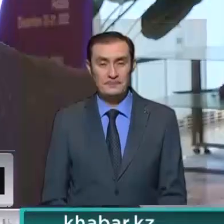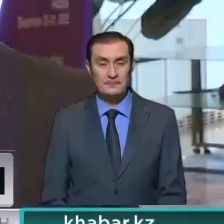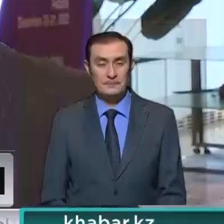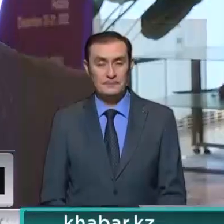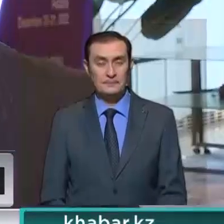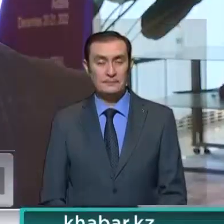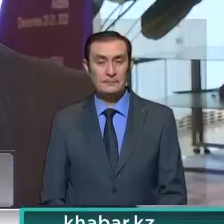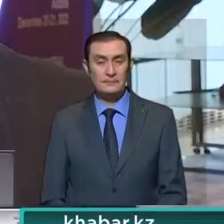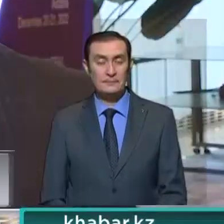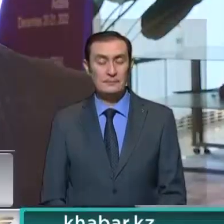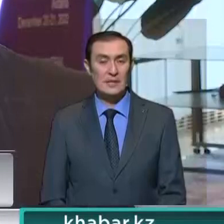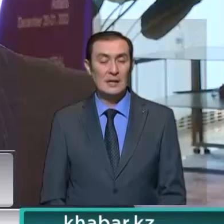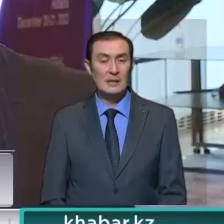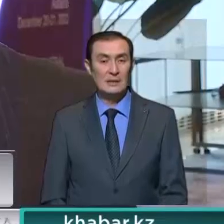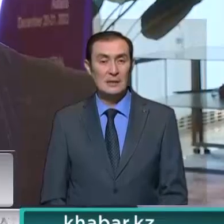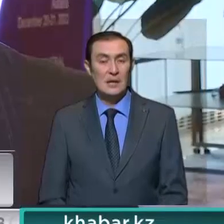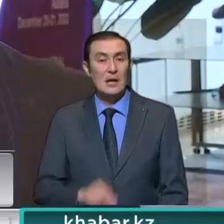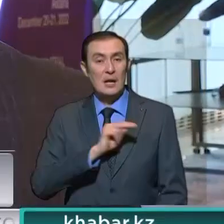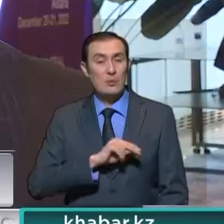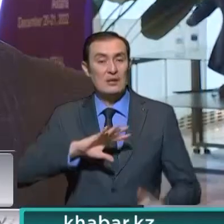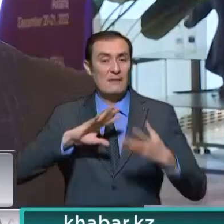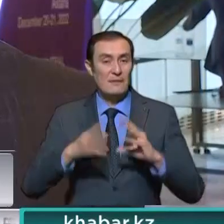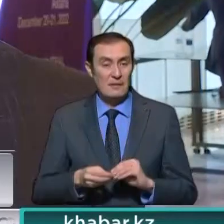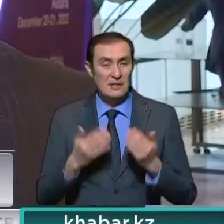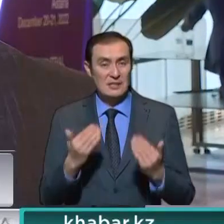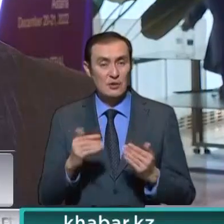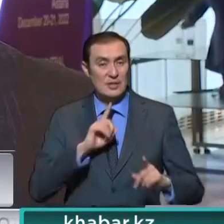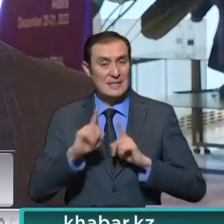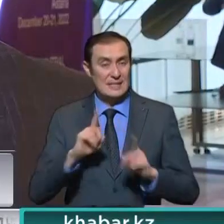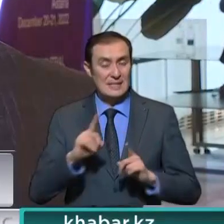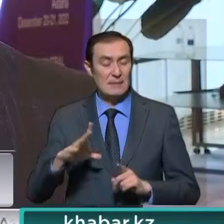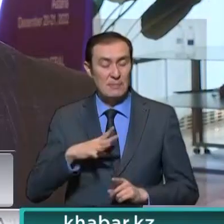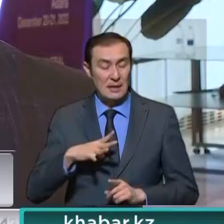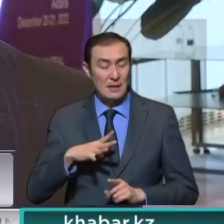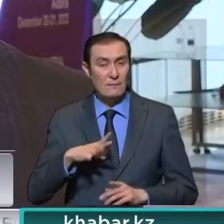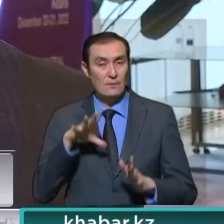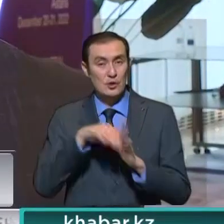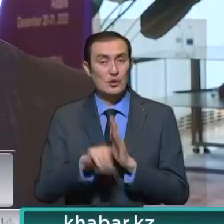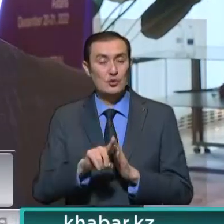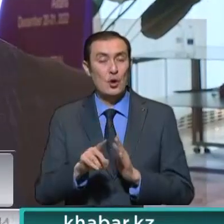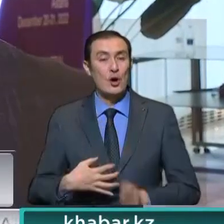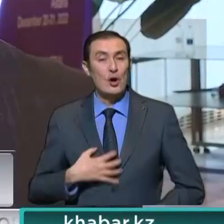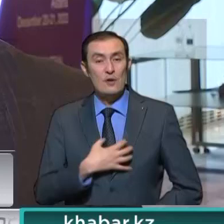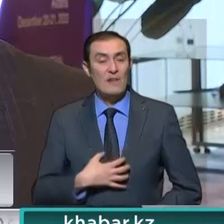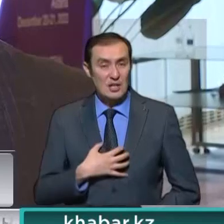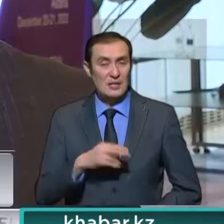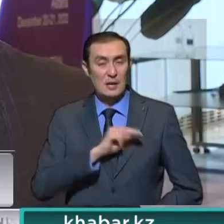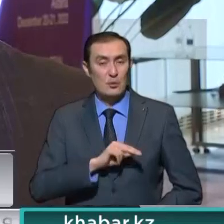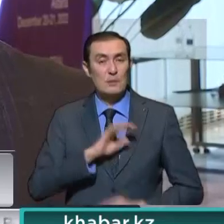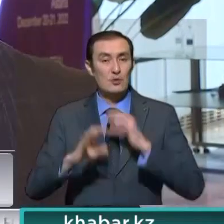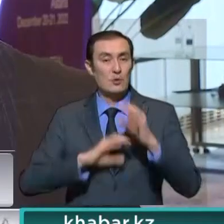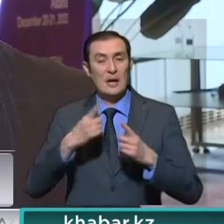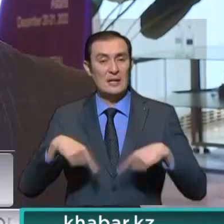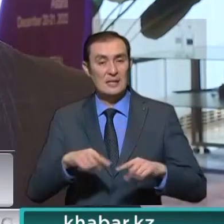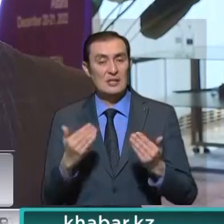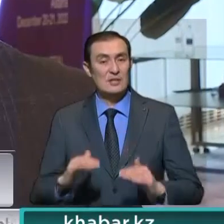со мной Выводы сделаны на нашей сессии заключаются в том что роль международных организаций тем не